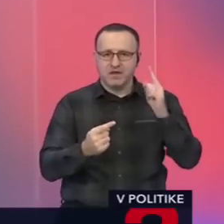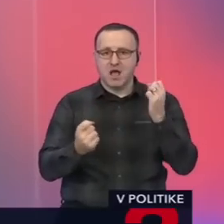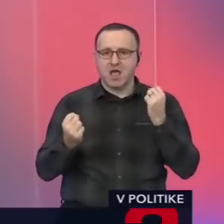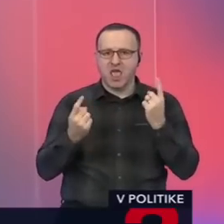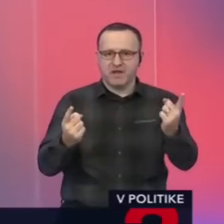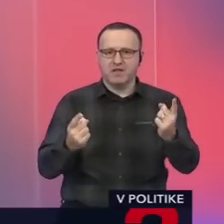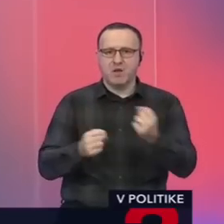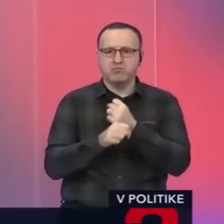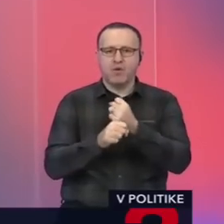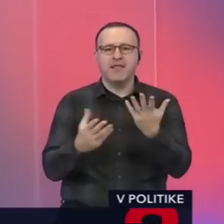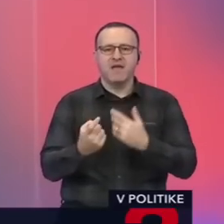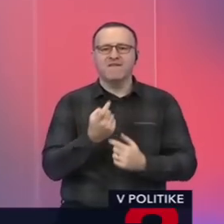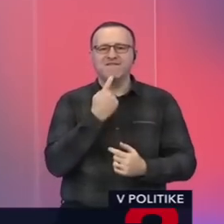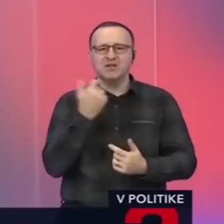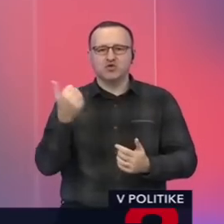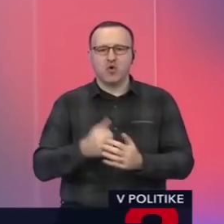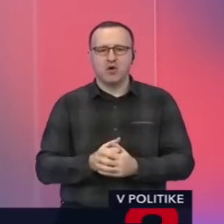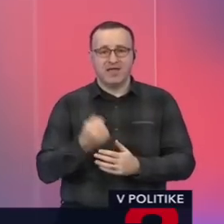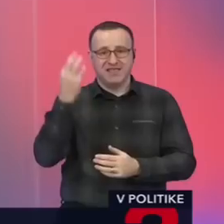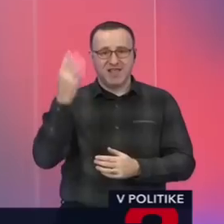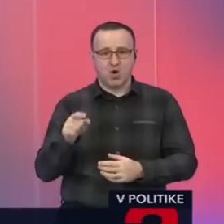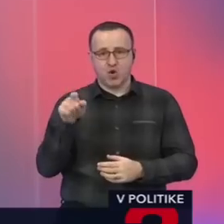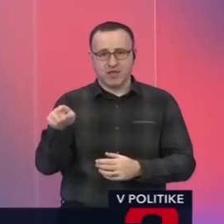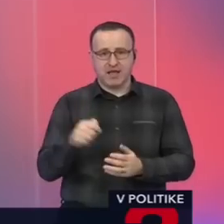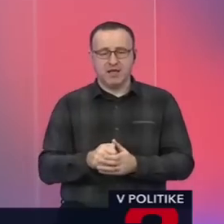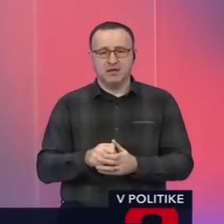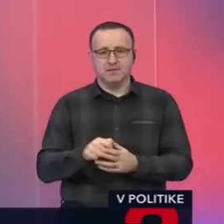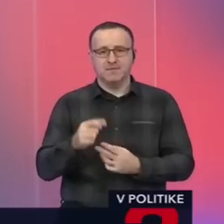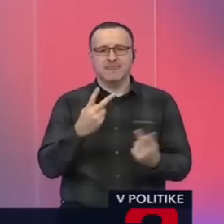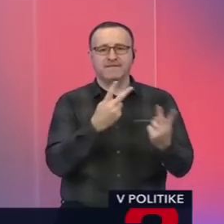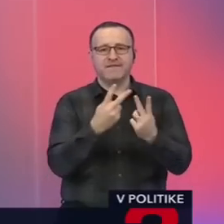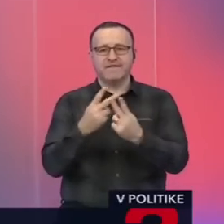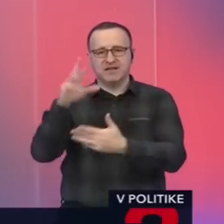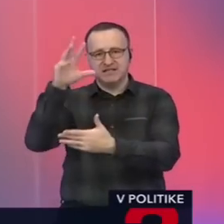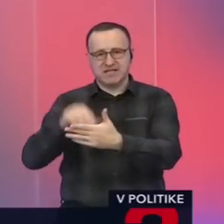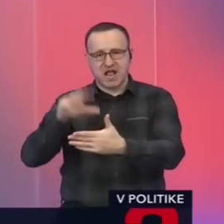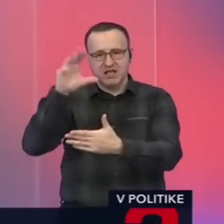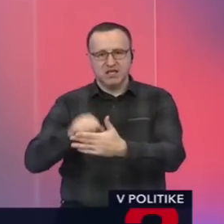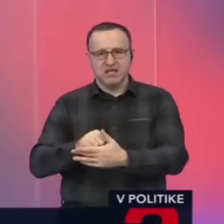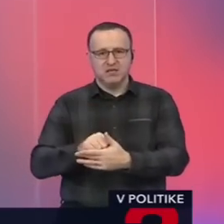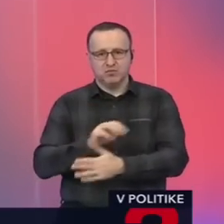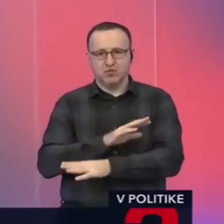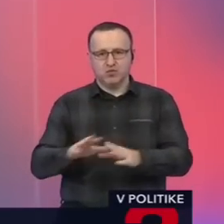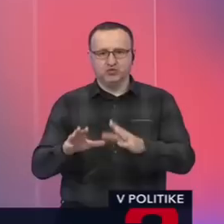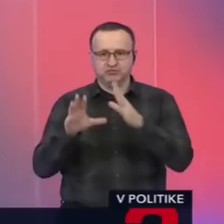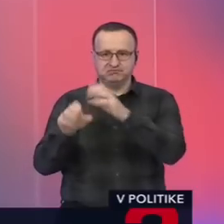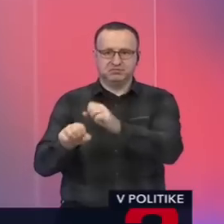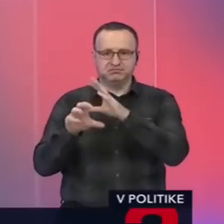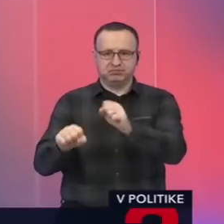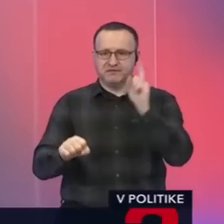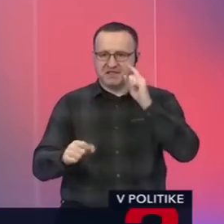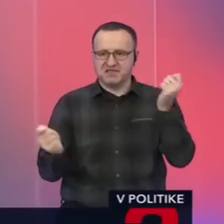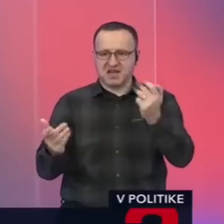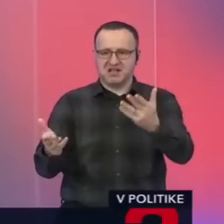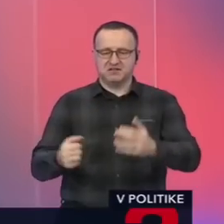vo Fínsku, kde niekoľkých už takýchto providerov týchto webových portálov vedeli odsúdiť